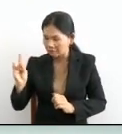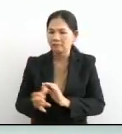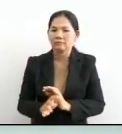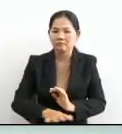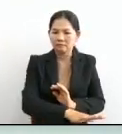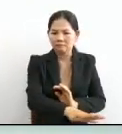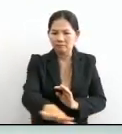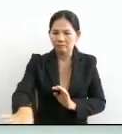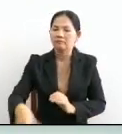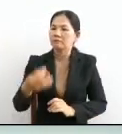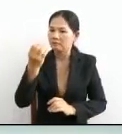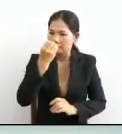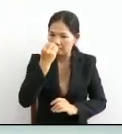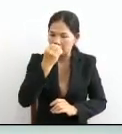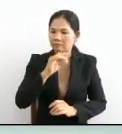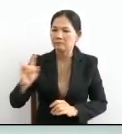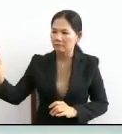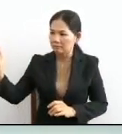chồng nấy sát